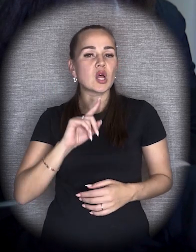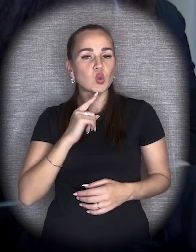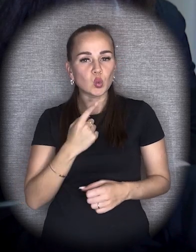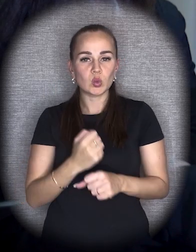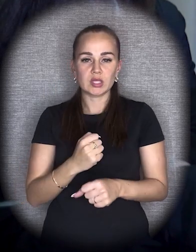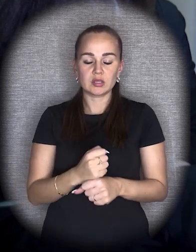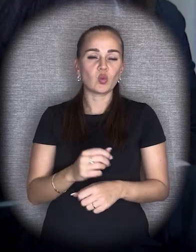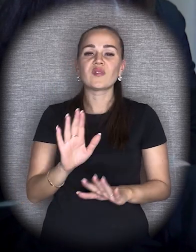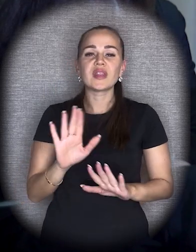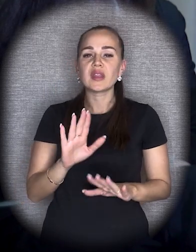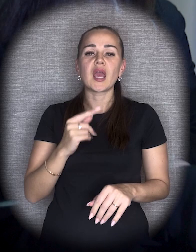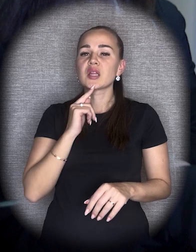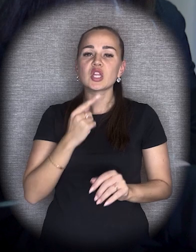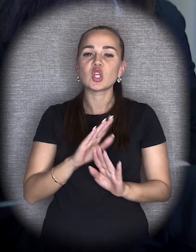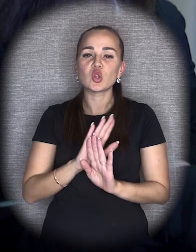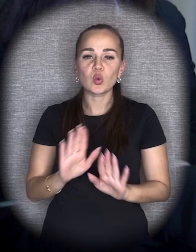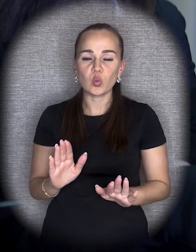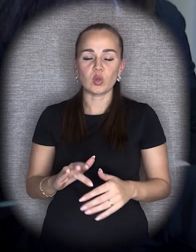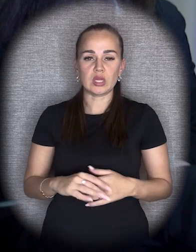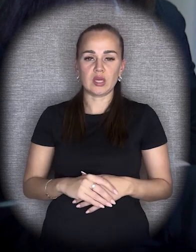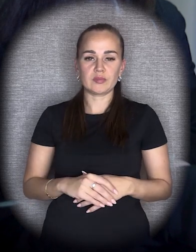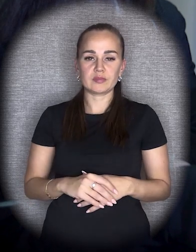трудно мне это делать. Я не скажу, что это было трудно,